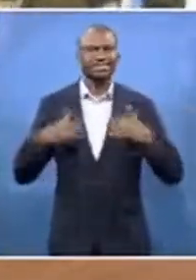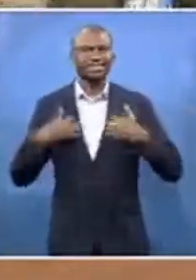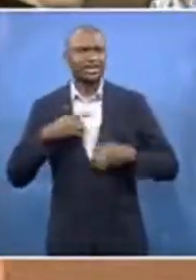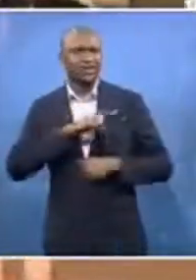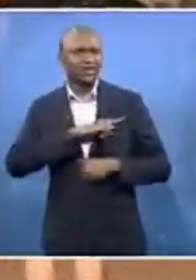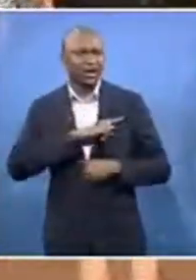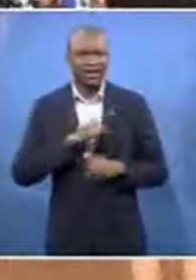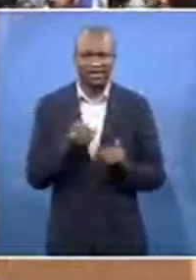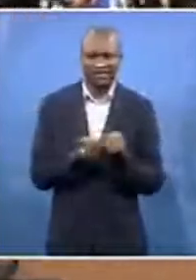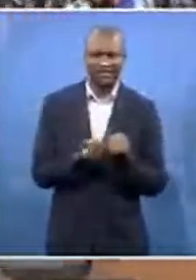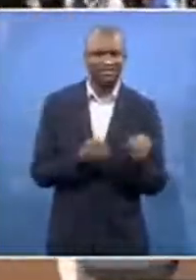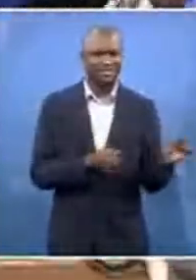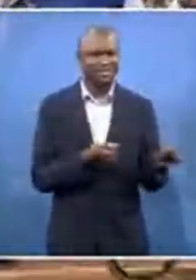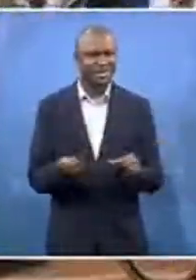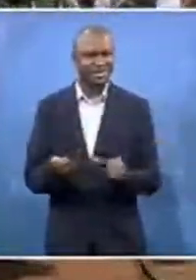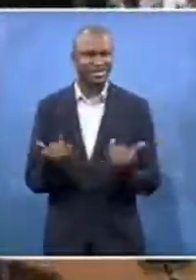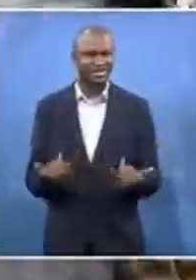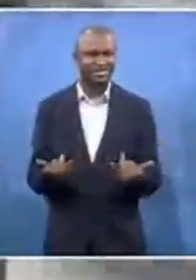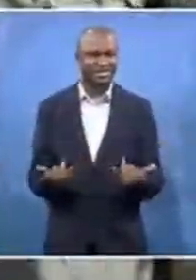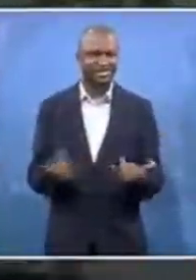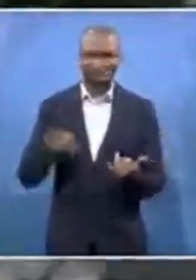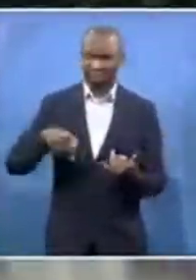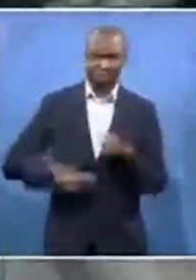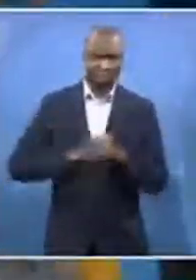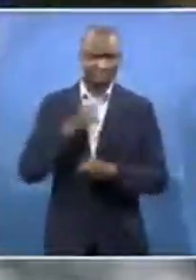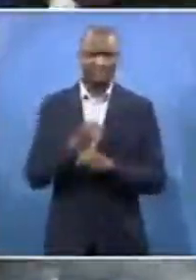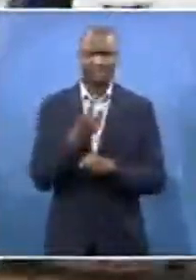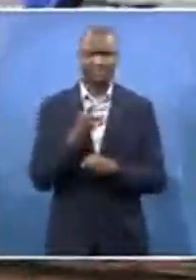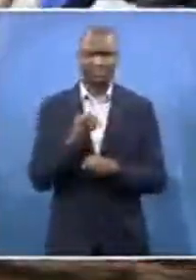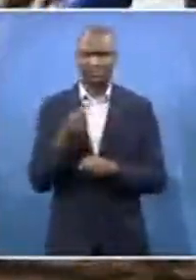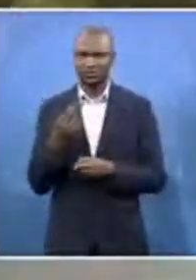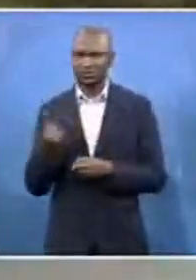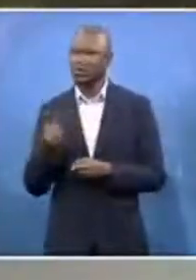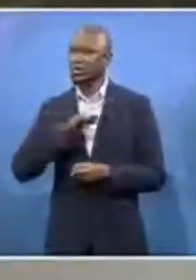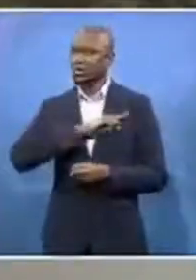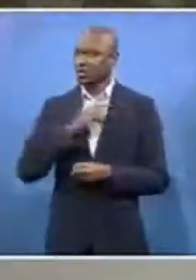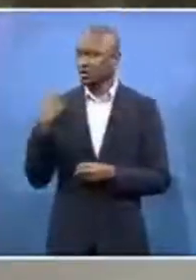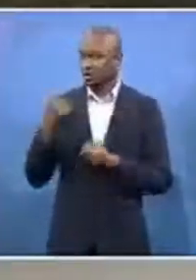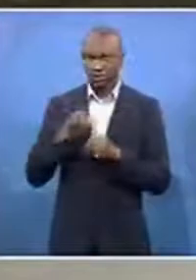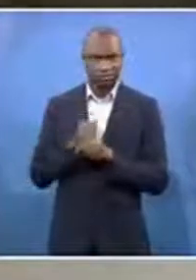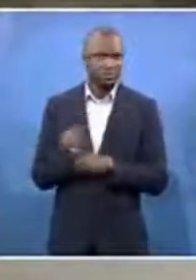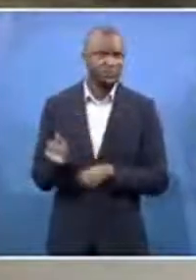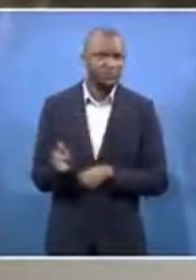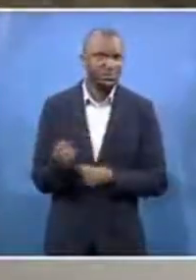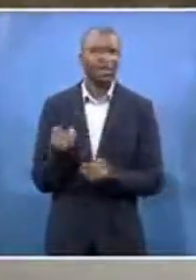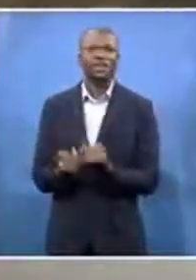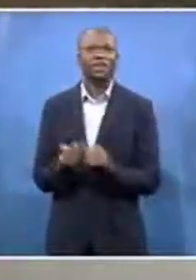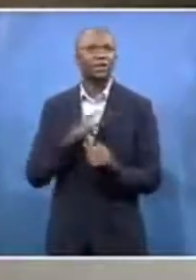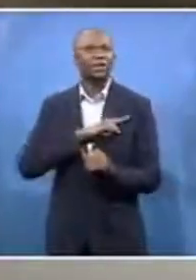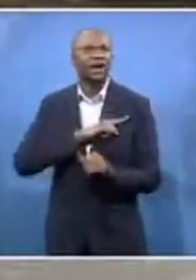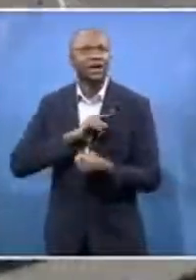kuthi lomjaho ubuyile lonyaka ingani phela bewungekho eminyakeni lofile ngenxa